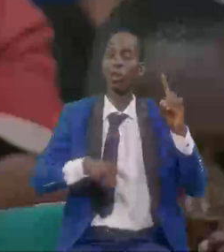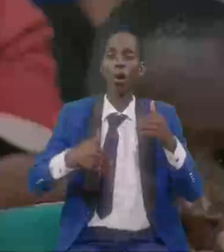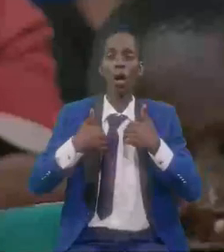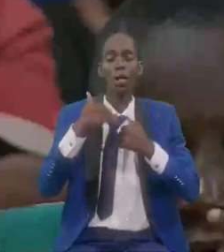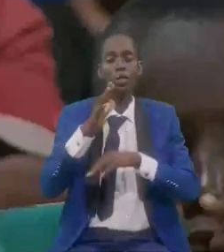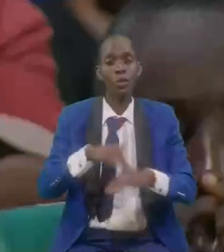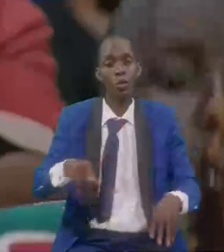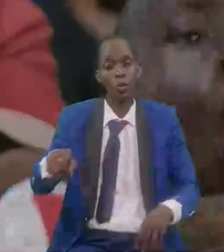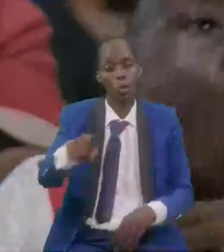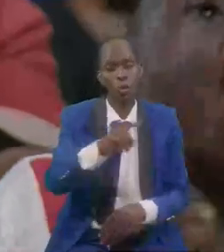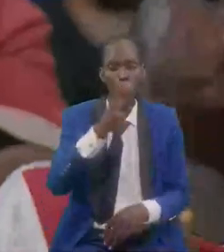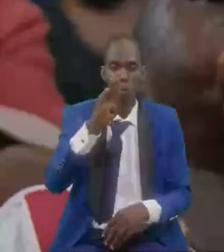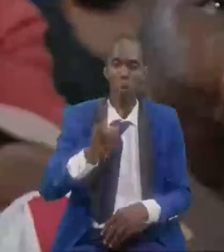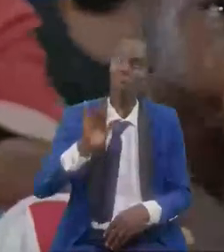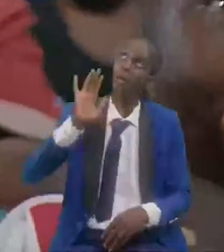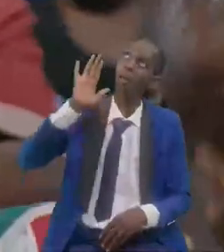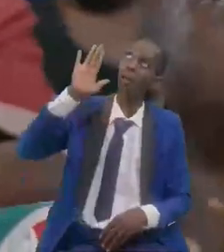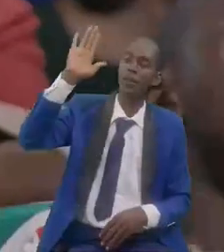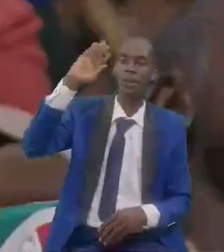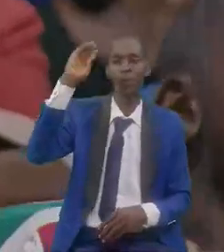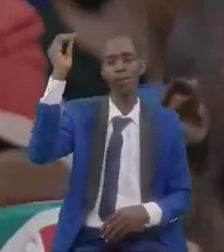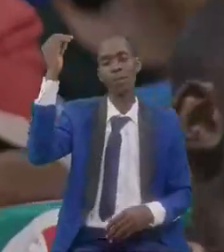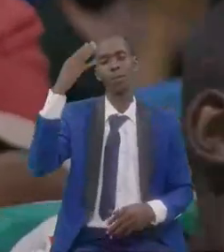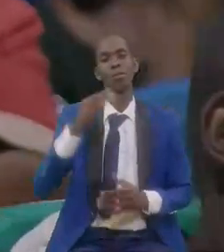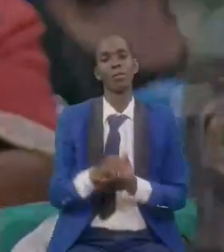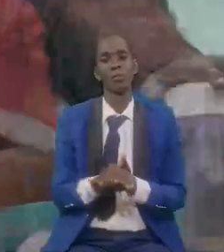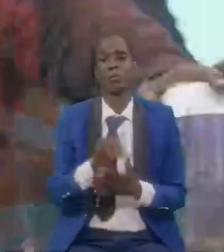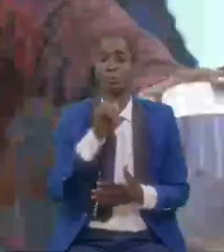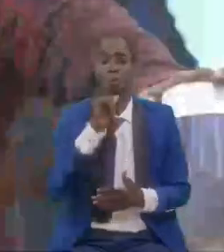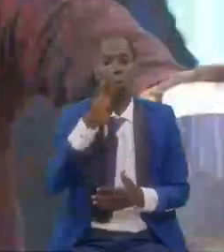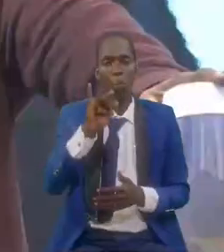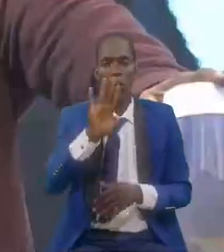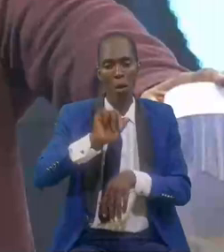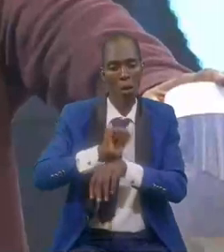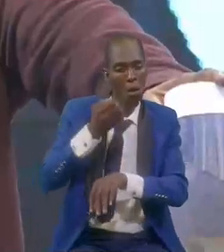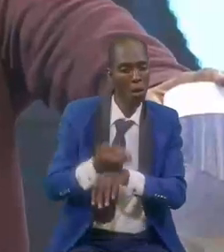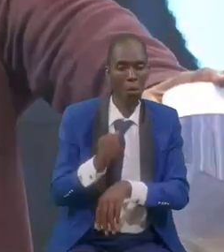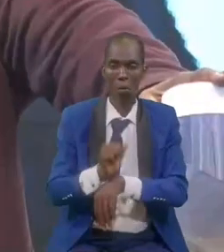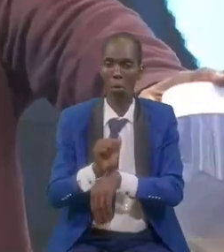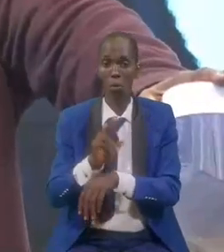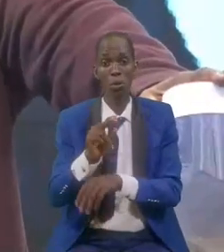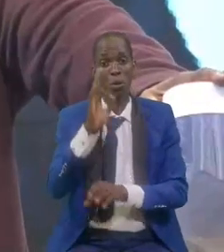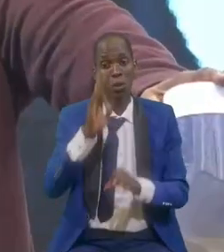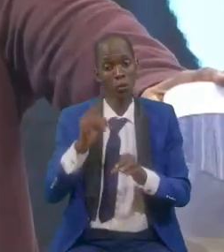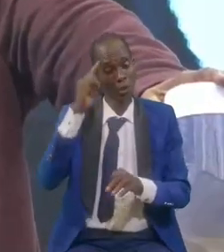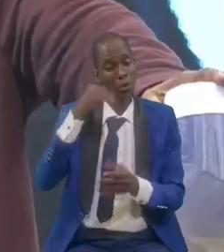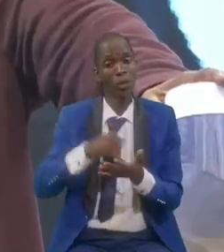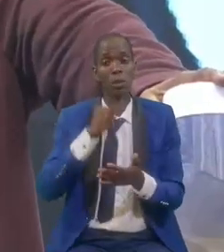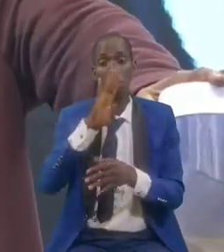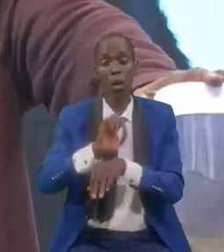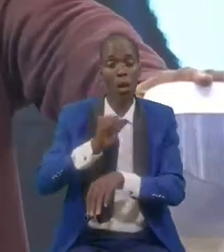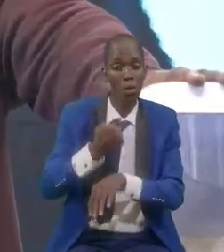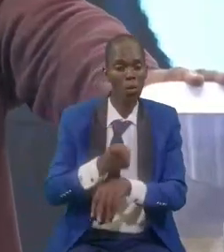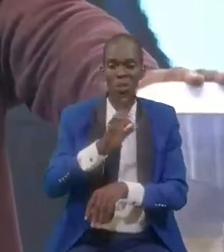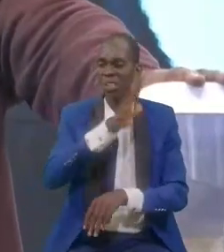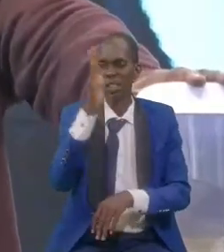Je parle à quelqu'un là-bas. Ce n'est pas par le mérite. Si nous allons par le mérite, tu ne peux pas, ça ne peut pas